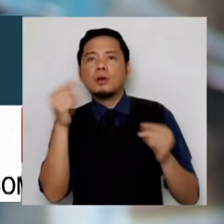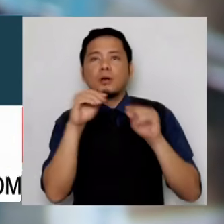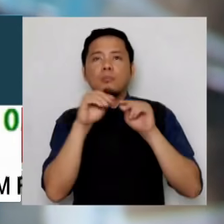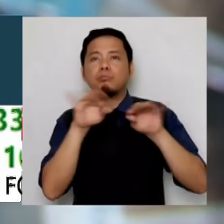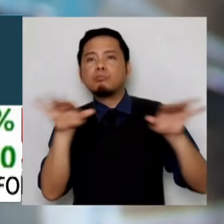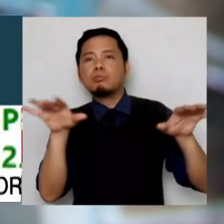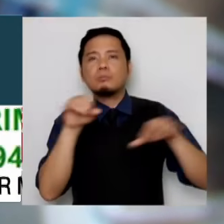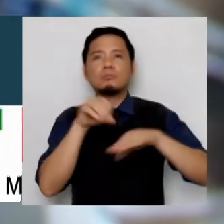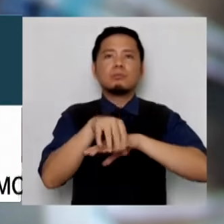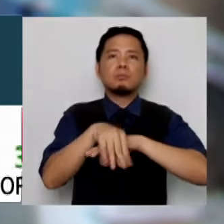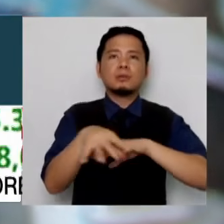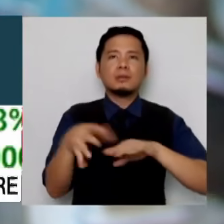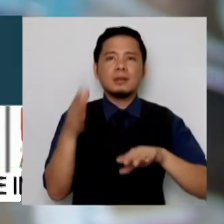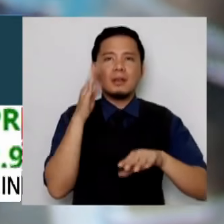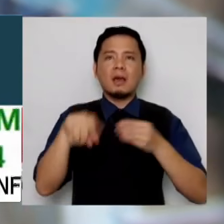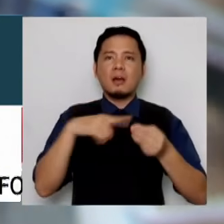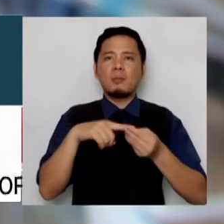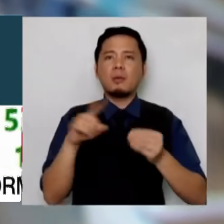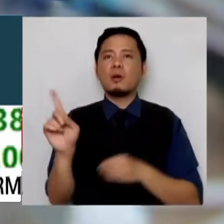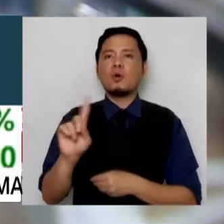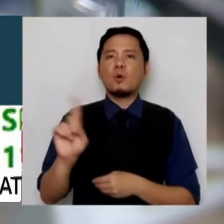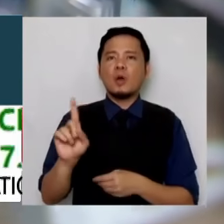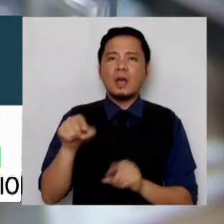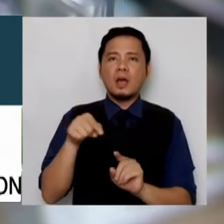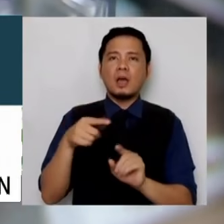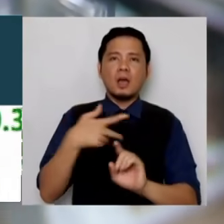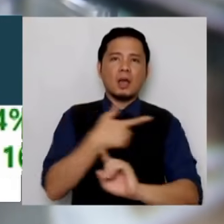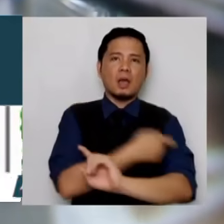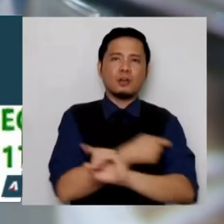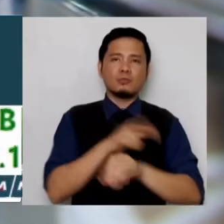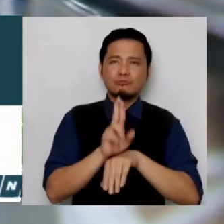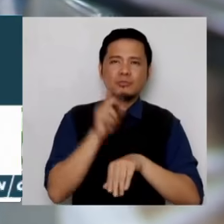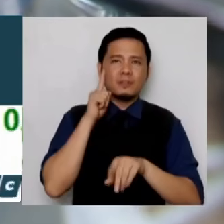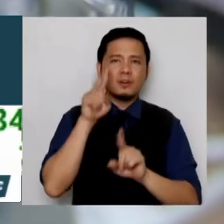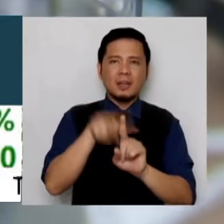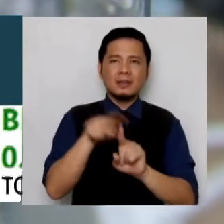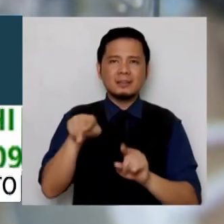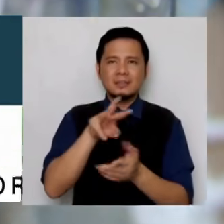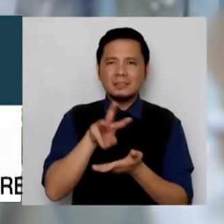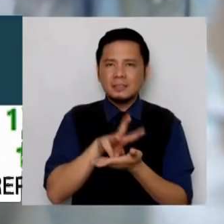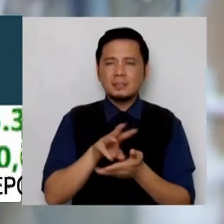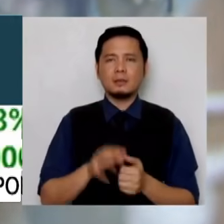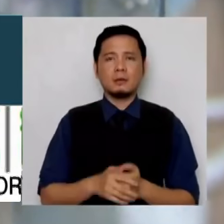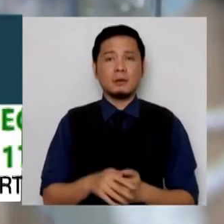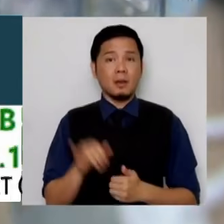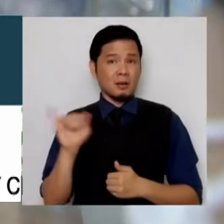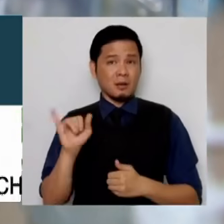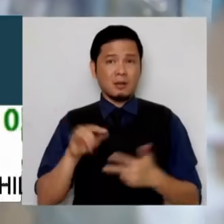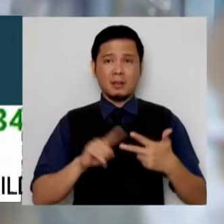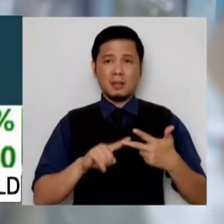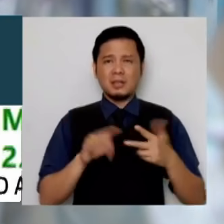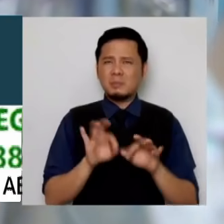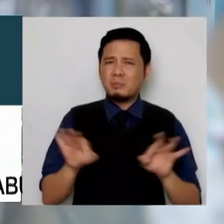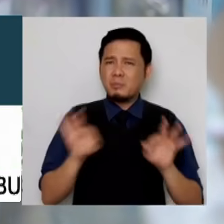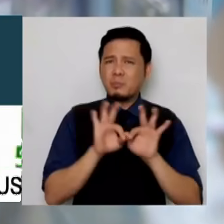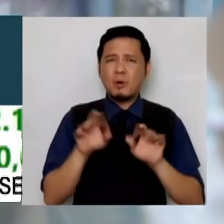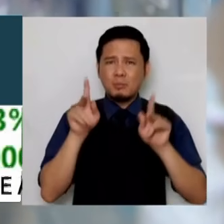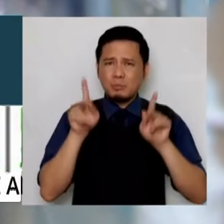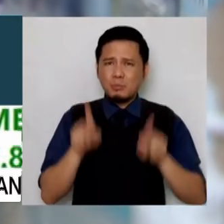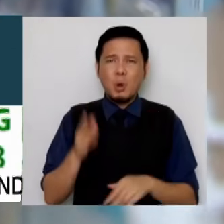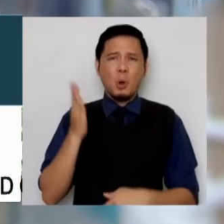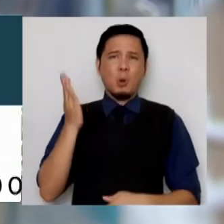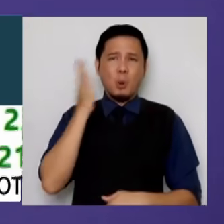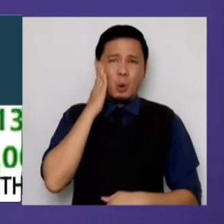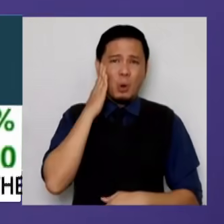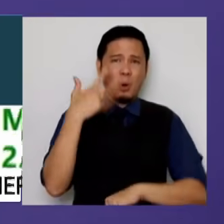Pangatlo, sa tingin ko, karapatan naman ng tao na malaman kung ano ibabakuna sa kanya. Hindi naman po pwedeng babakunahan ka o basta bakuna lang yan